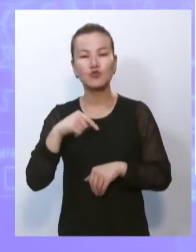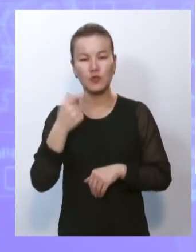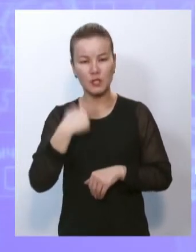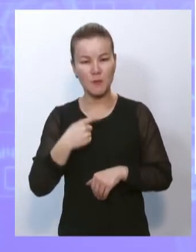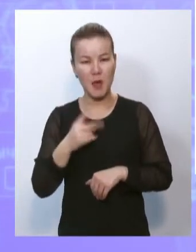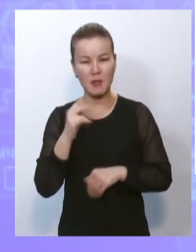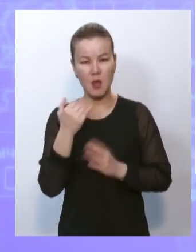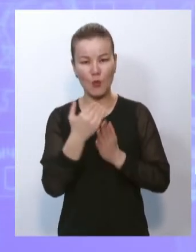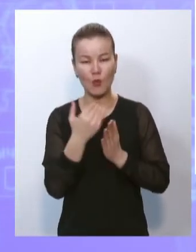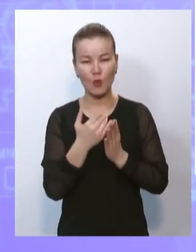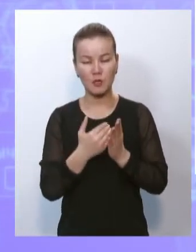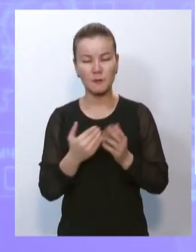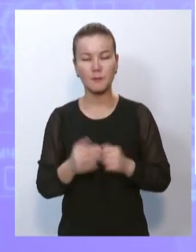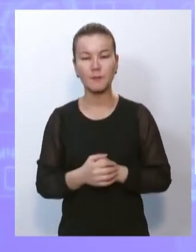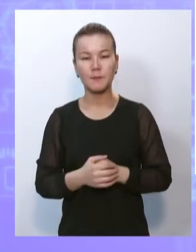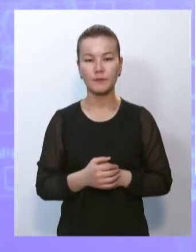уроке